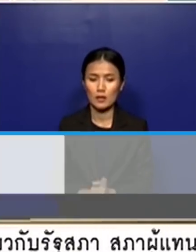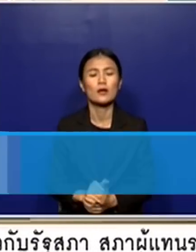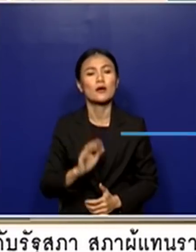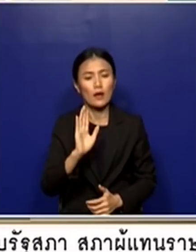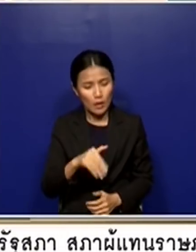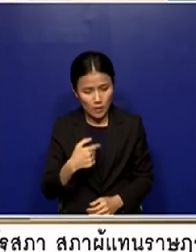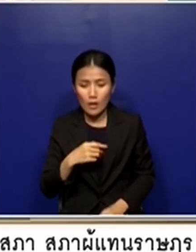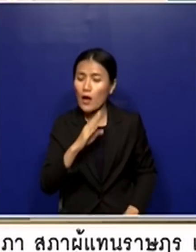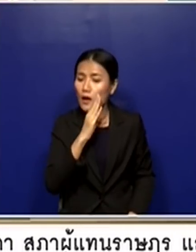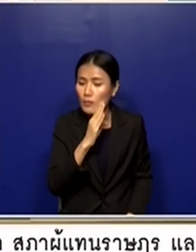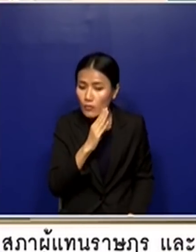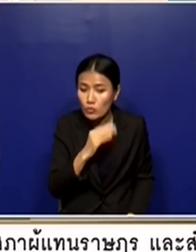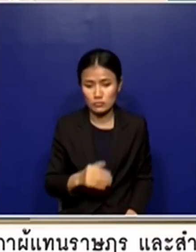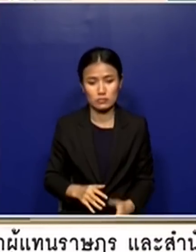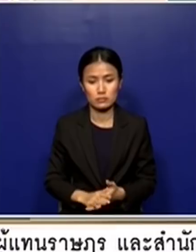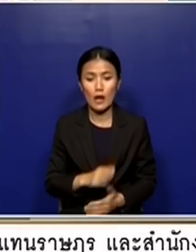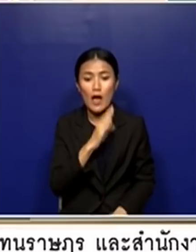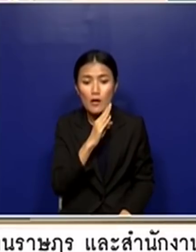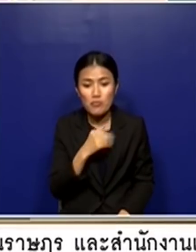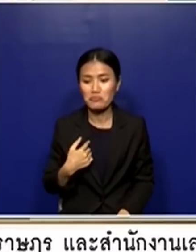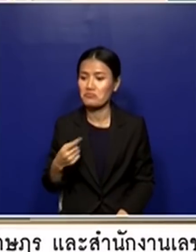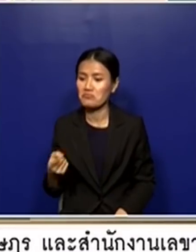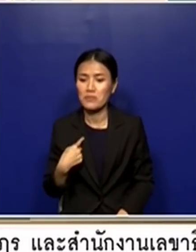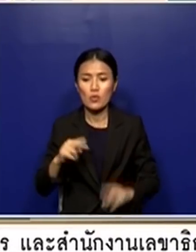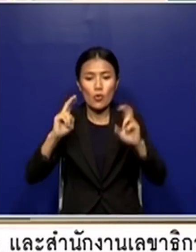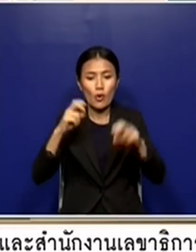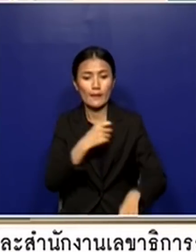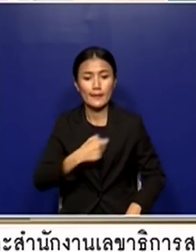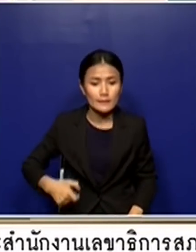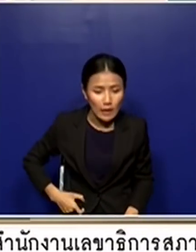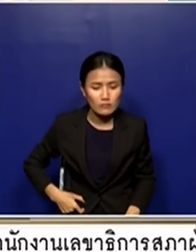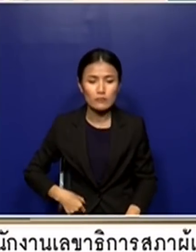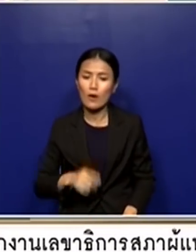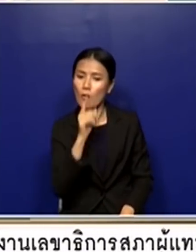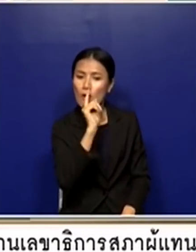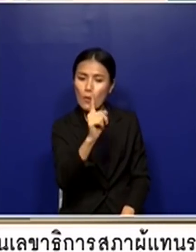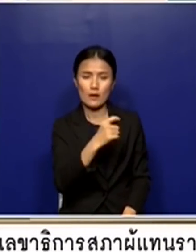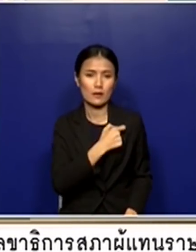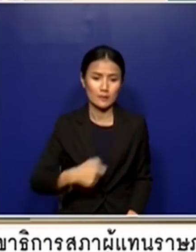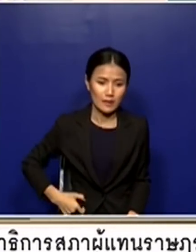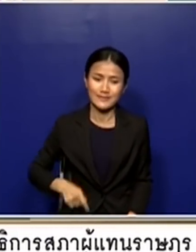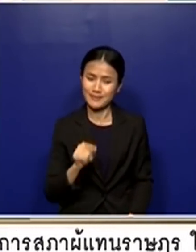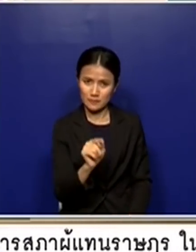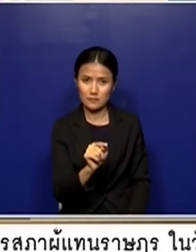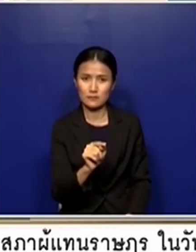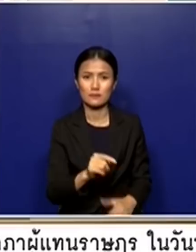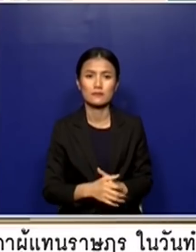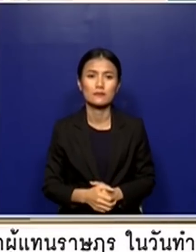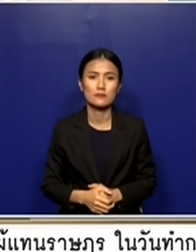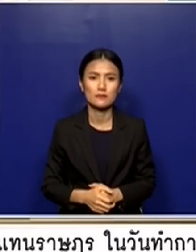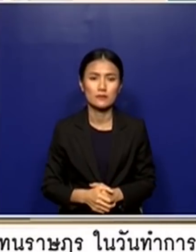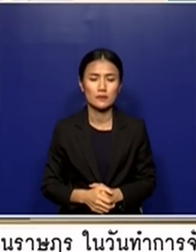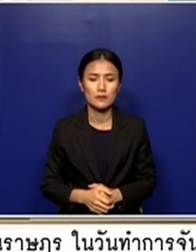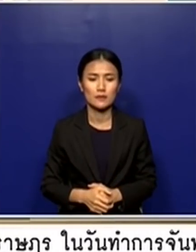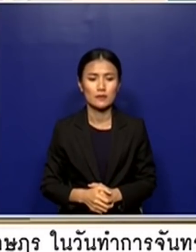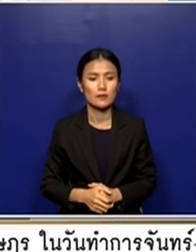ามีการอภิปรายก้าวล่วงเลยในส่วนของการอภิปรายเกี่ยวกับสถาบันอันเป็น